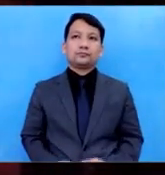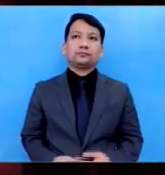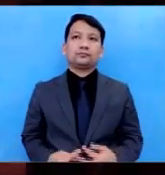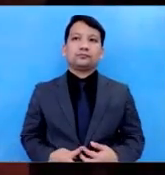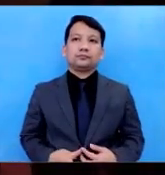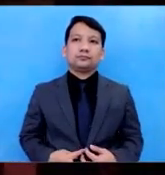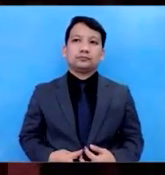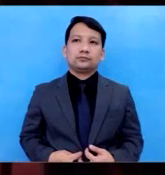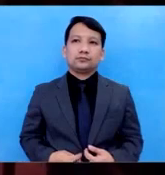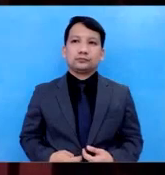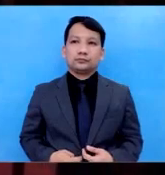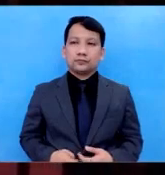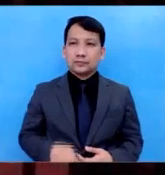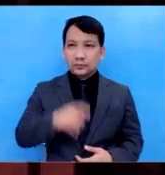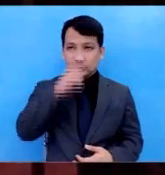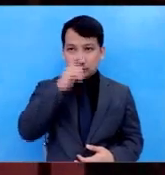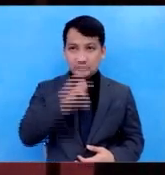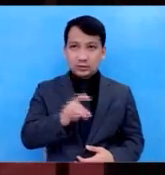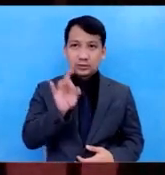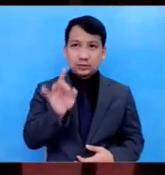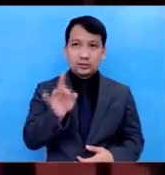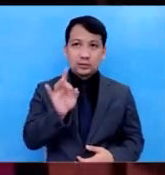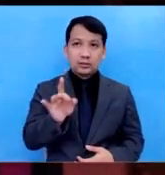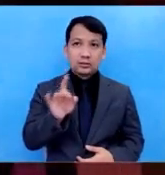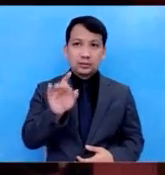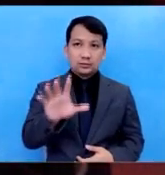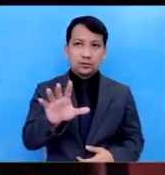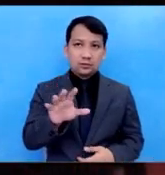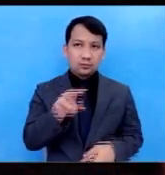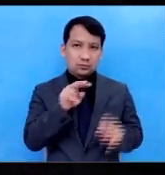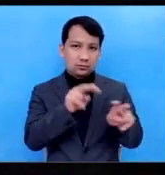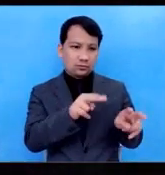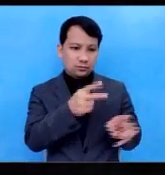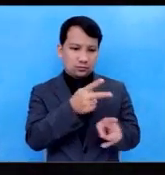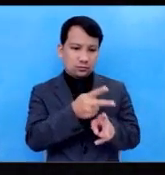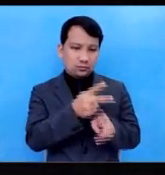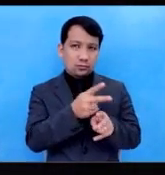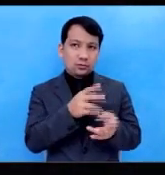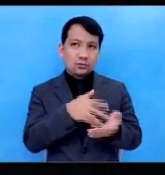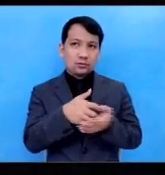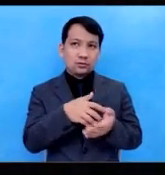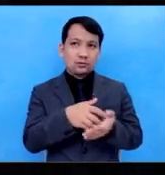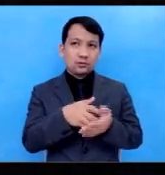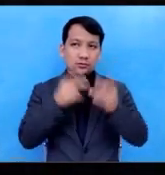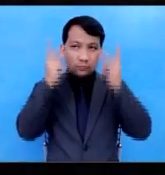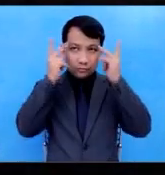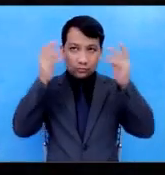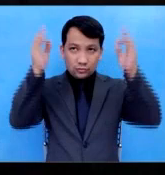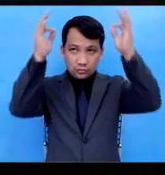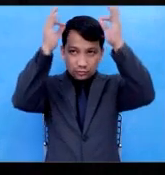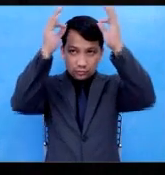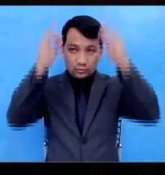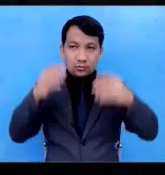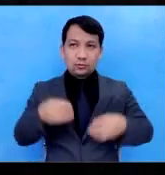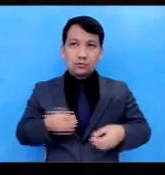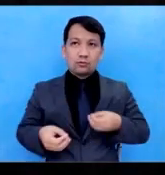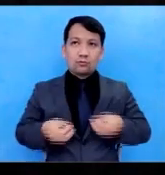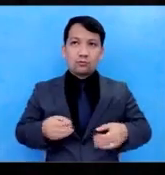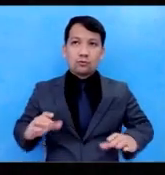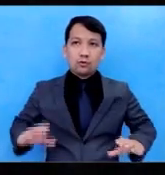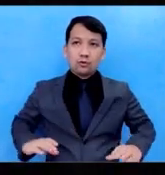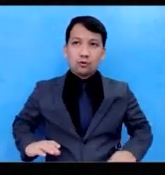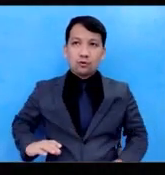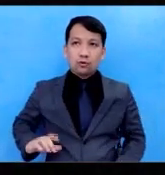Sa kanyang edad na 85, may mga nakakapansin ng panghihina ni Pope Francis na naoperahan pa kamakailan sa kanyang kolon.